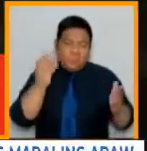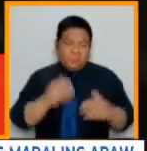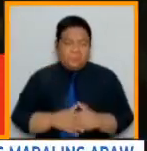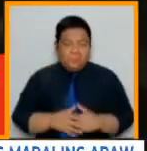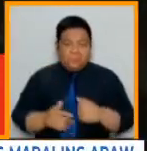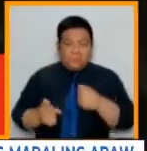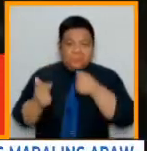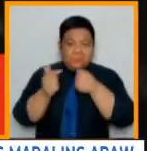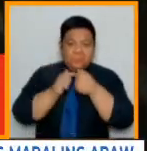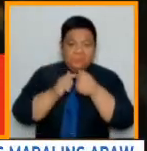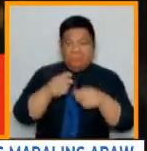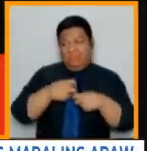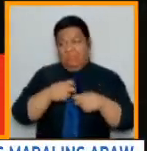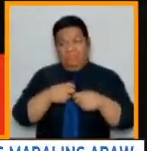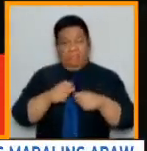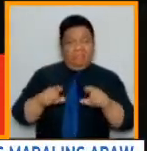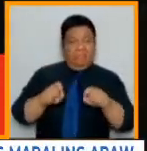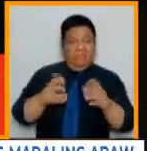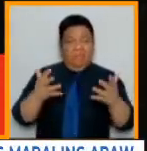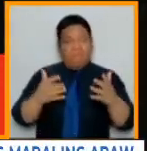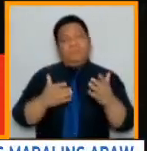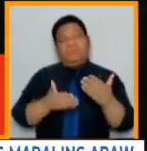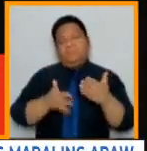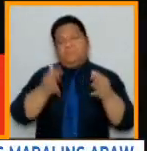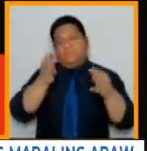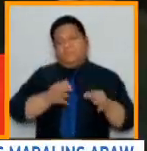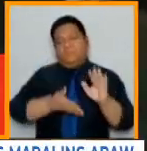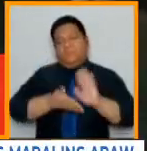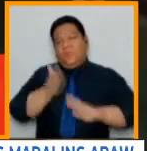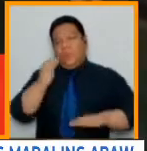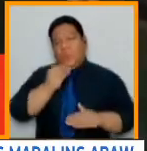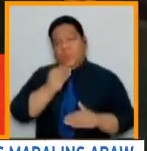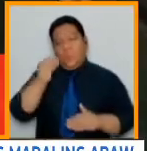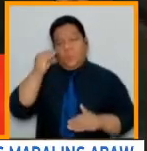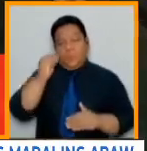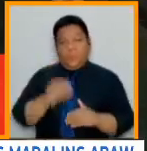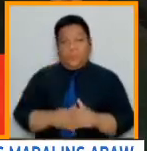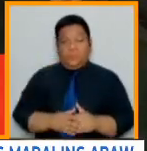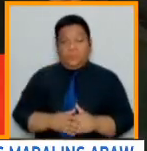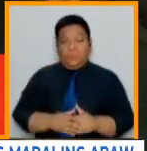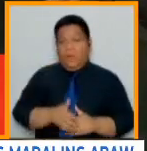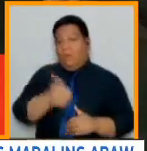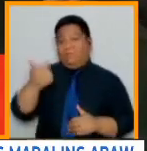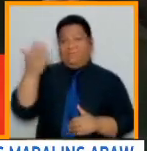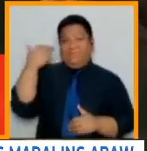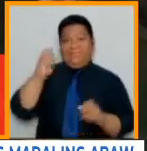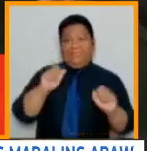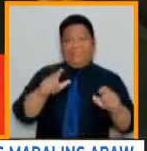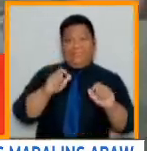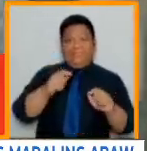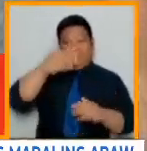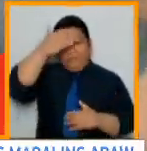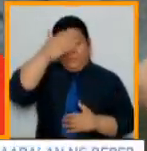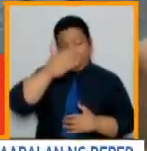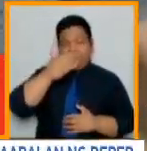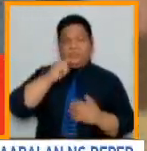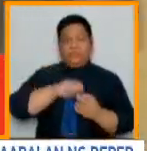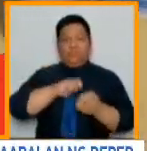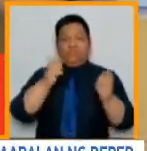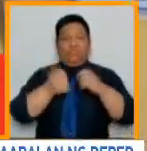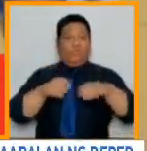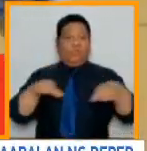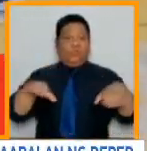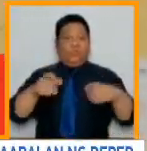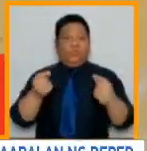pa, umuwi na lang si Jocelyn. Ang iba namang dati nagtitinda ng face shield, nagpa-parking attendant na sa harap ng simbahan. Marami pa rin naman